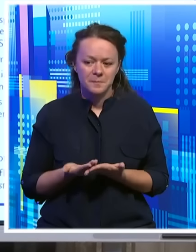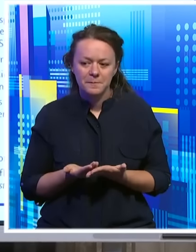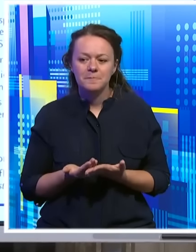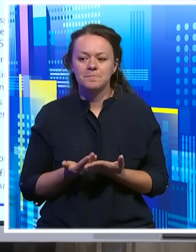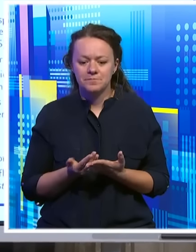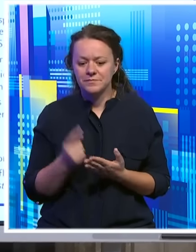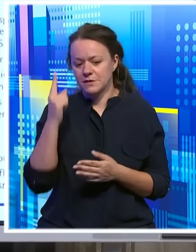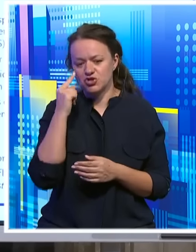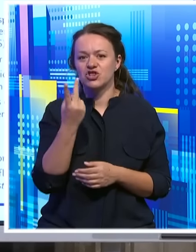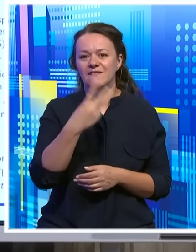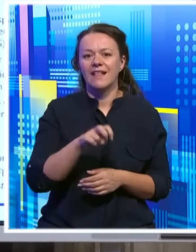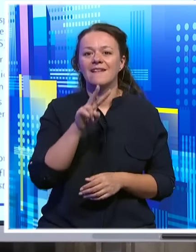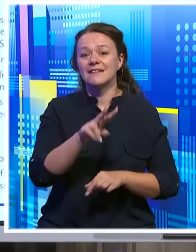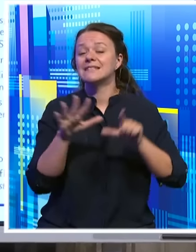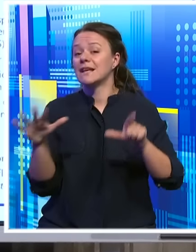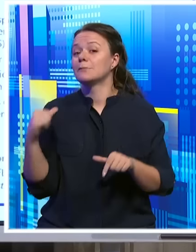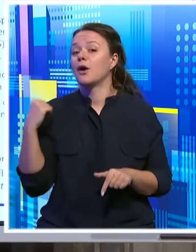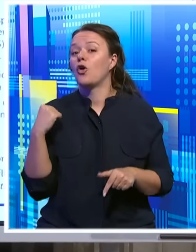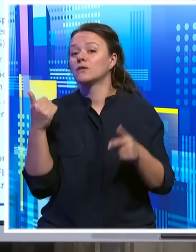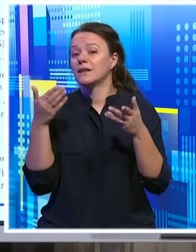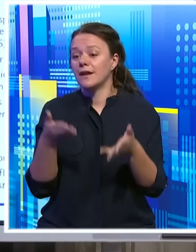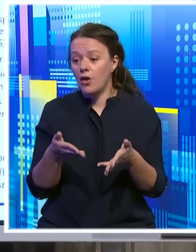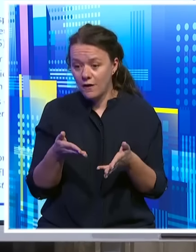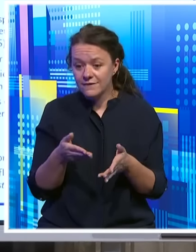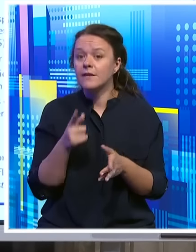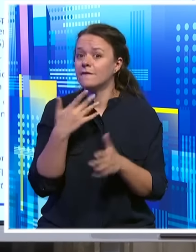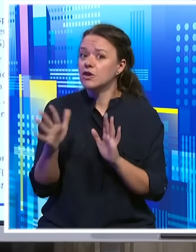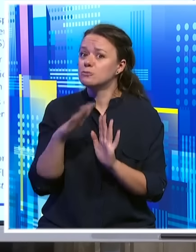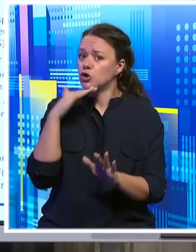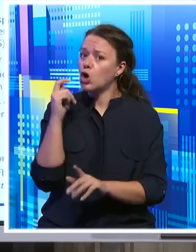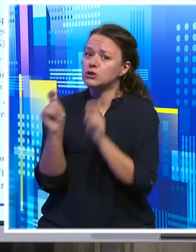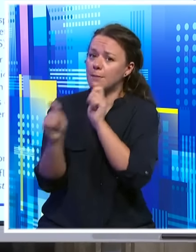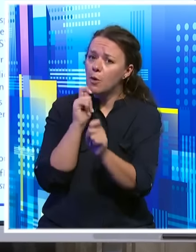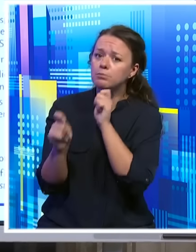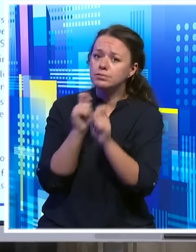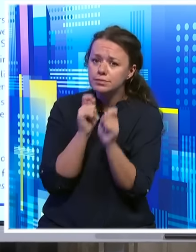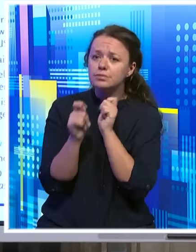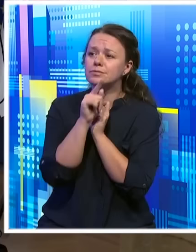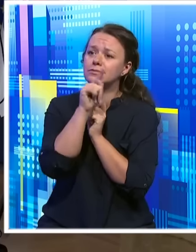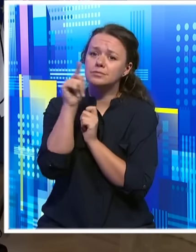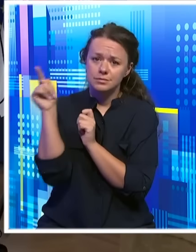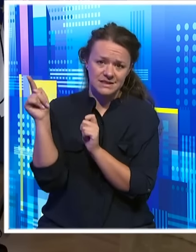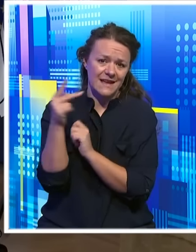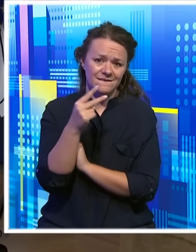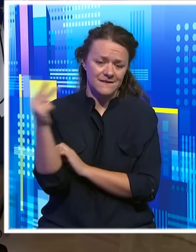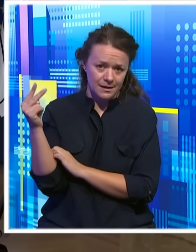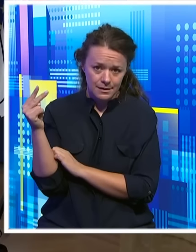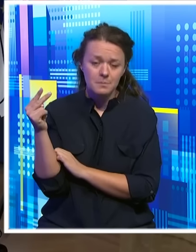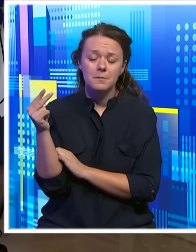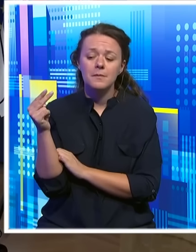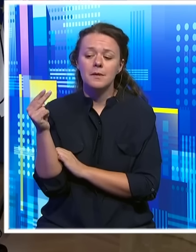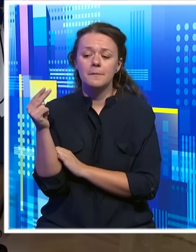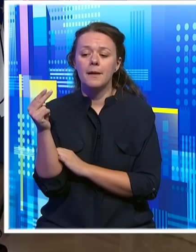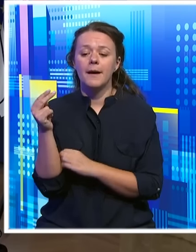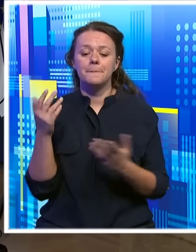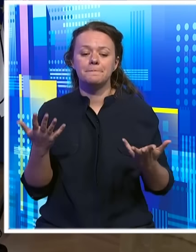već 2027. ovde. Daleko smo odmakli u pregovorima sa više kompanija. I kao što sam to obećao,